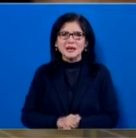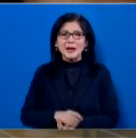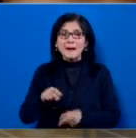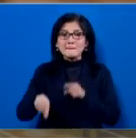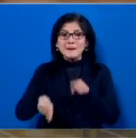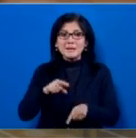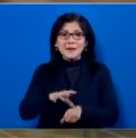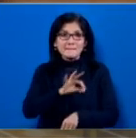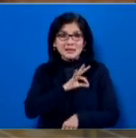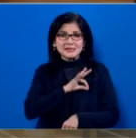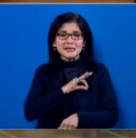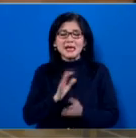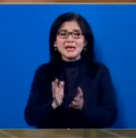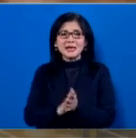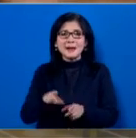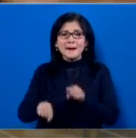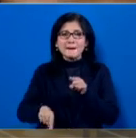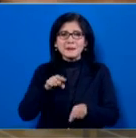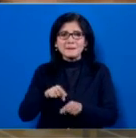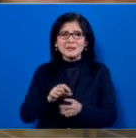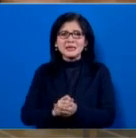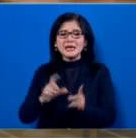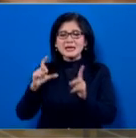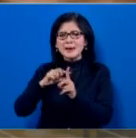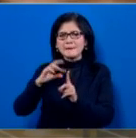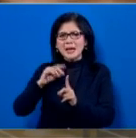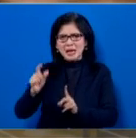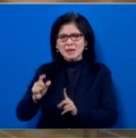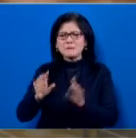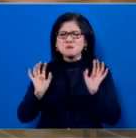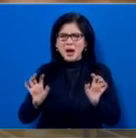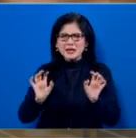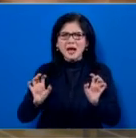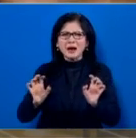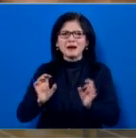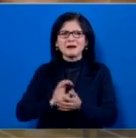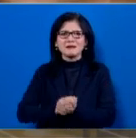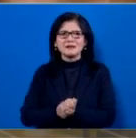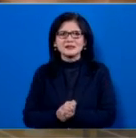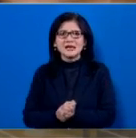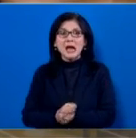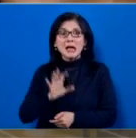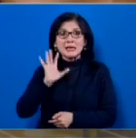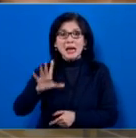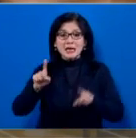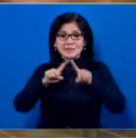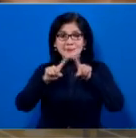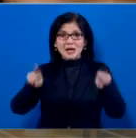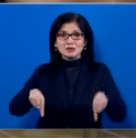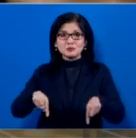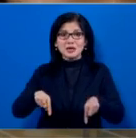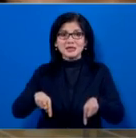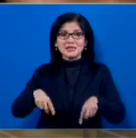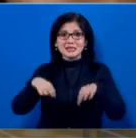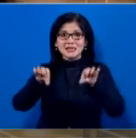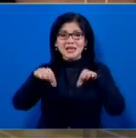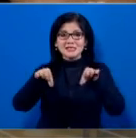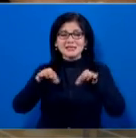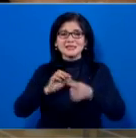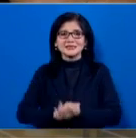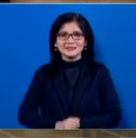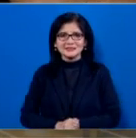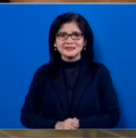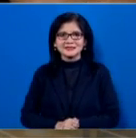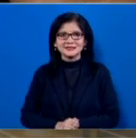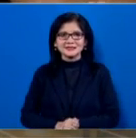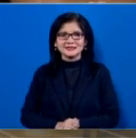juga pileg yang di level DPR RI. Jadi wow, ada 5 surat suara nanti akan dilihat. Terima kasih Mbak Elina Ciptadi